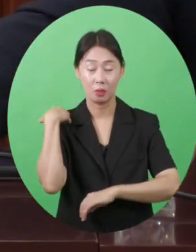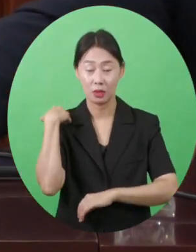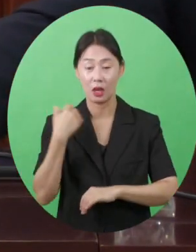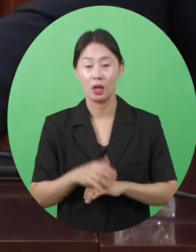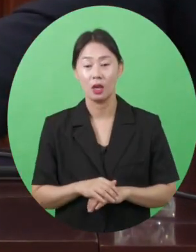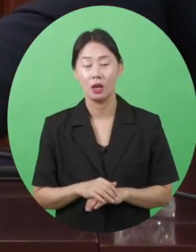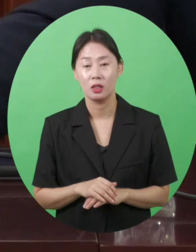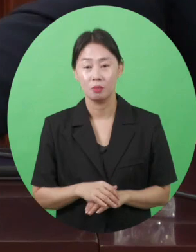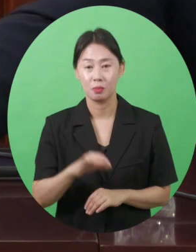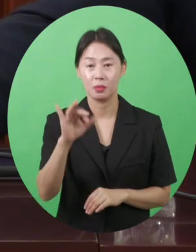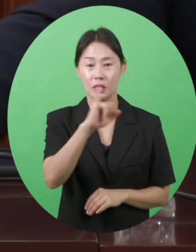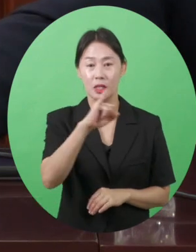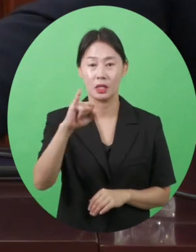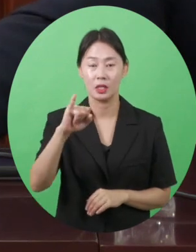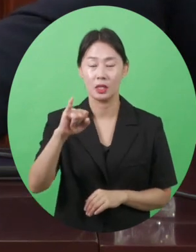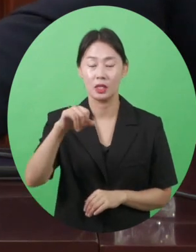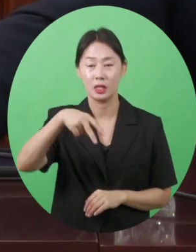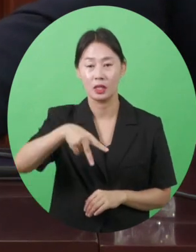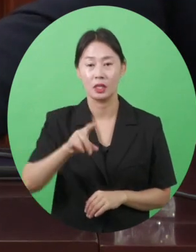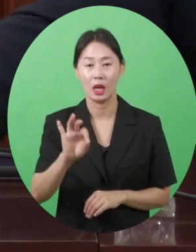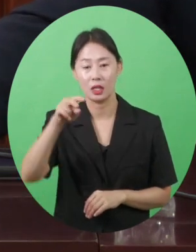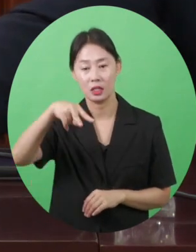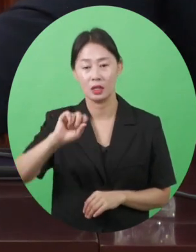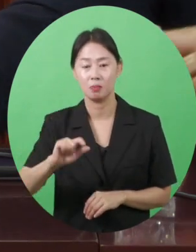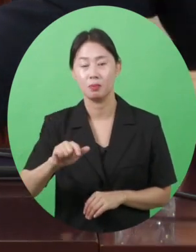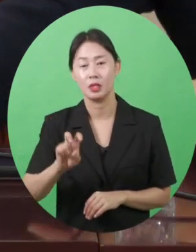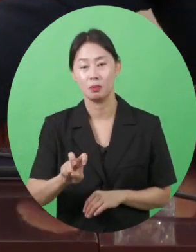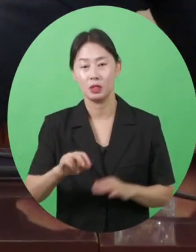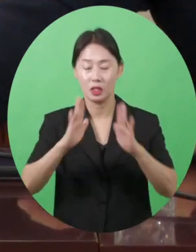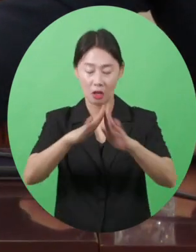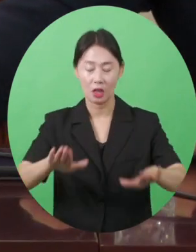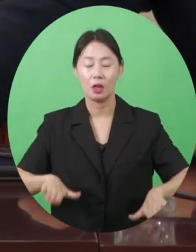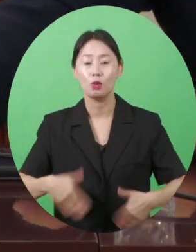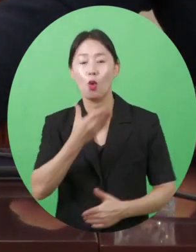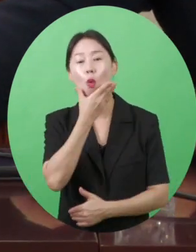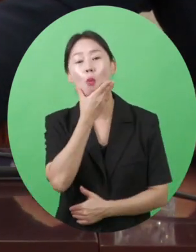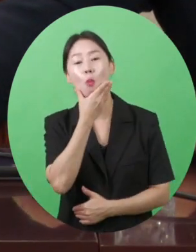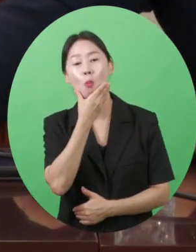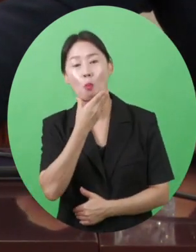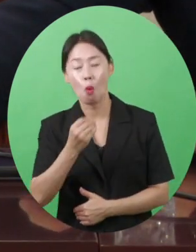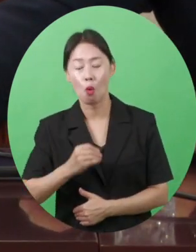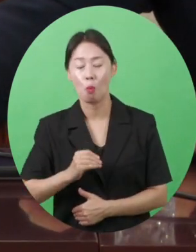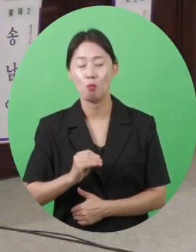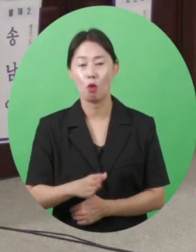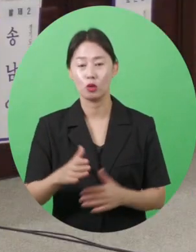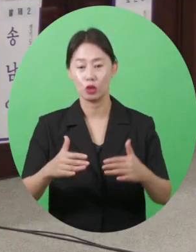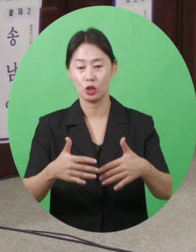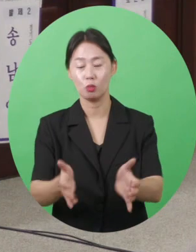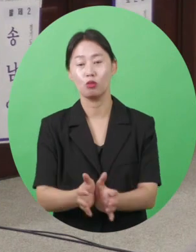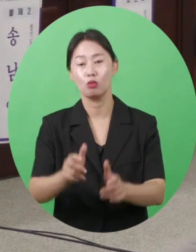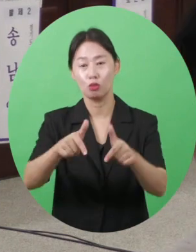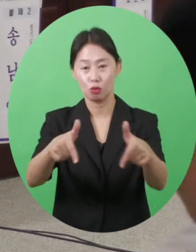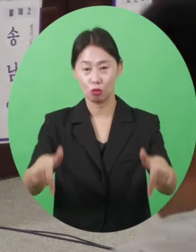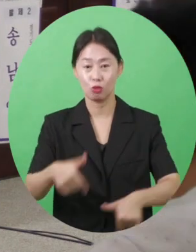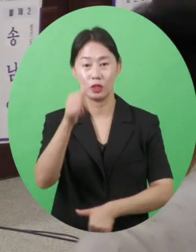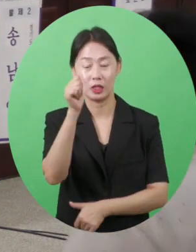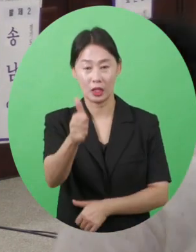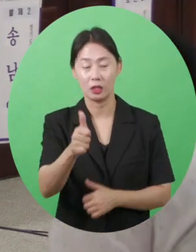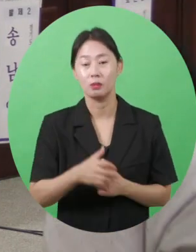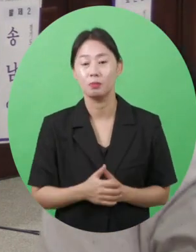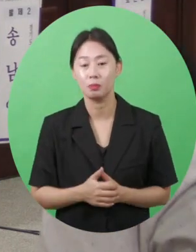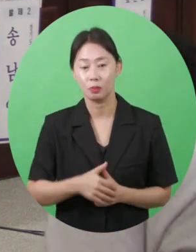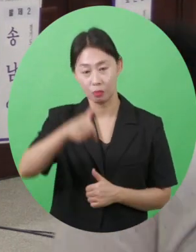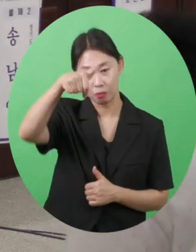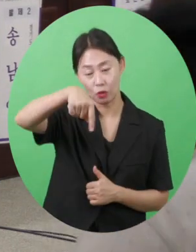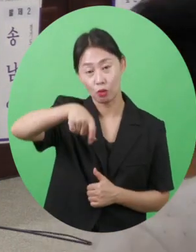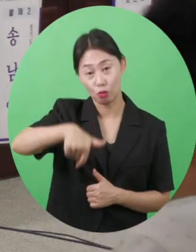우리 이상신 국장님, 전라남도 보건복지국장님께서 토론해 주시겠습니다. 시간은 10분 드리겠습니다.